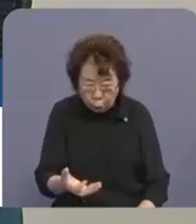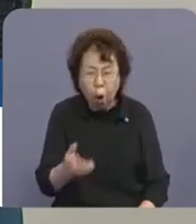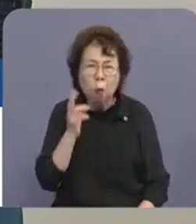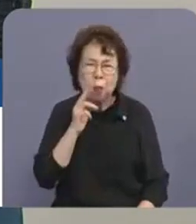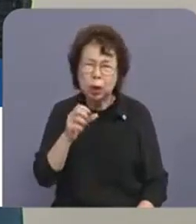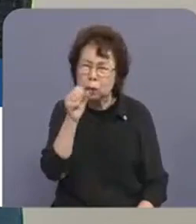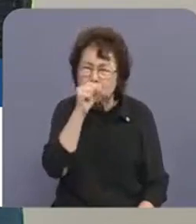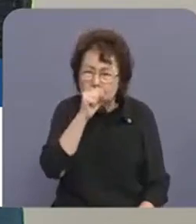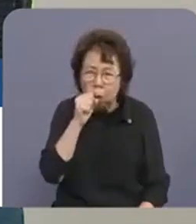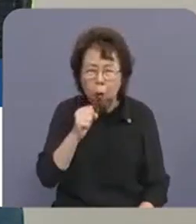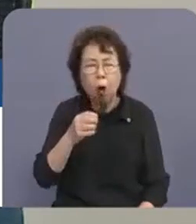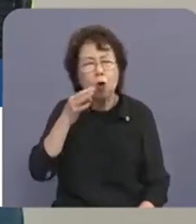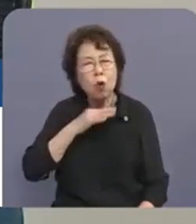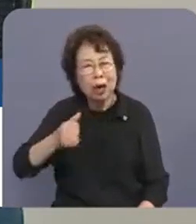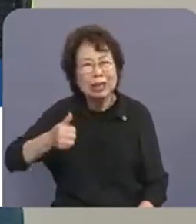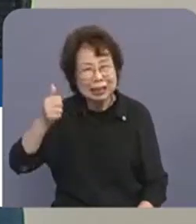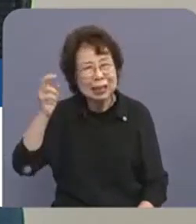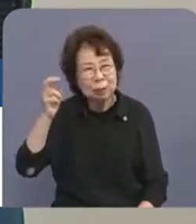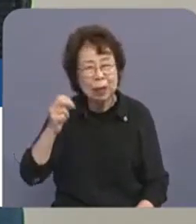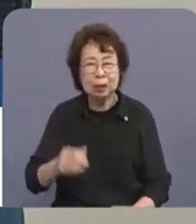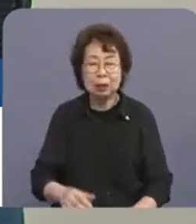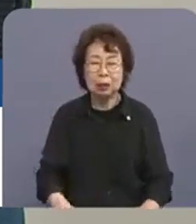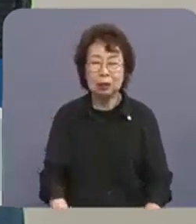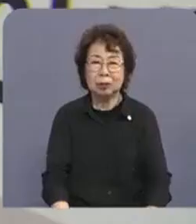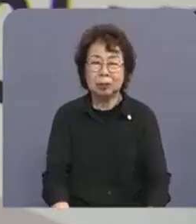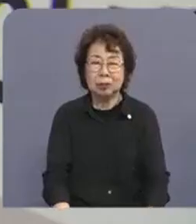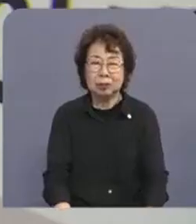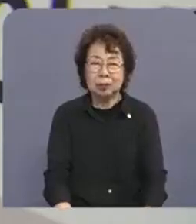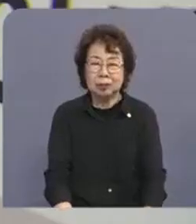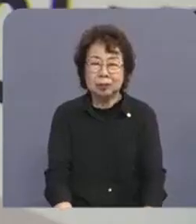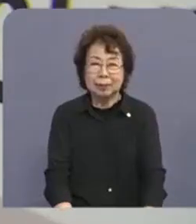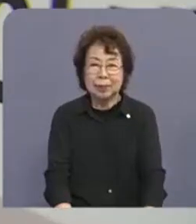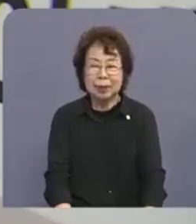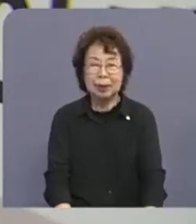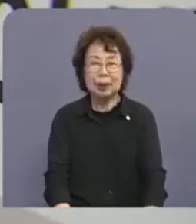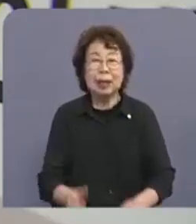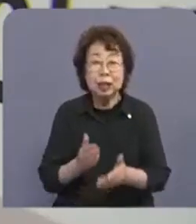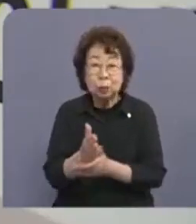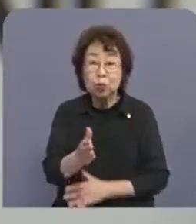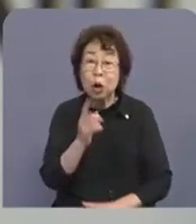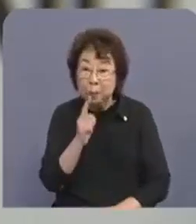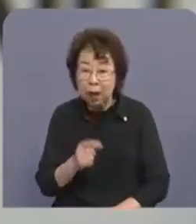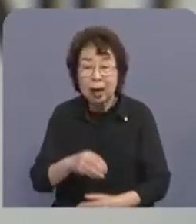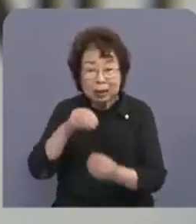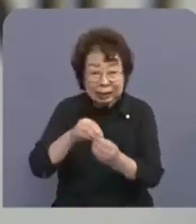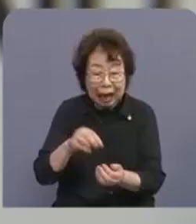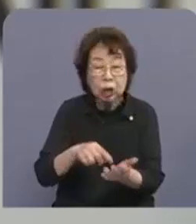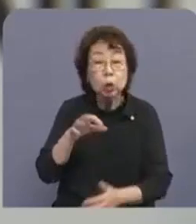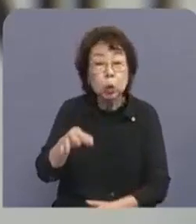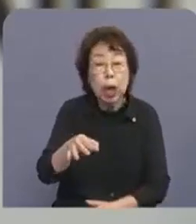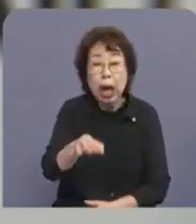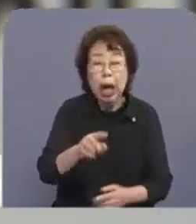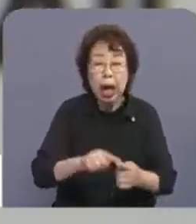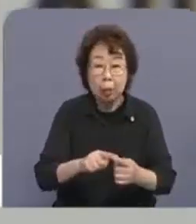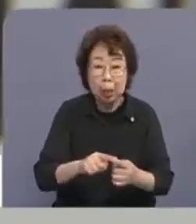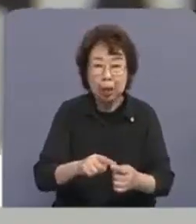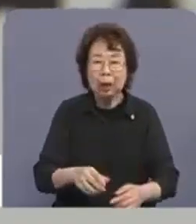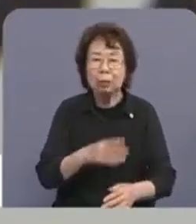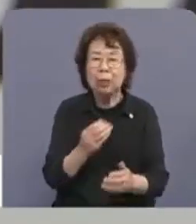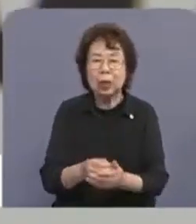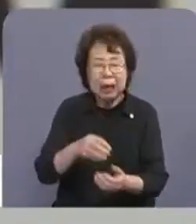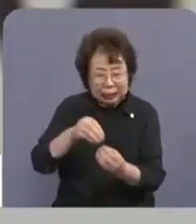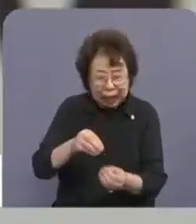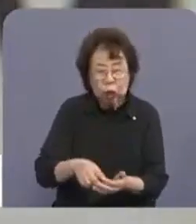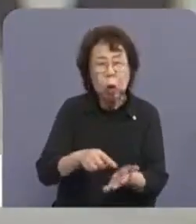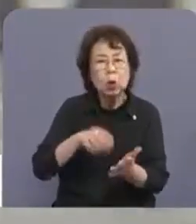큰 효과가 있을 것으로 생각이 됩니다. 다만 전문가들은 상속세 지방투자 공제 제도가